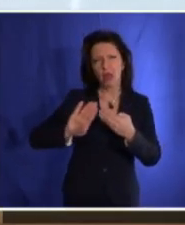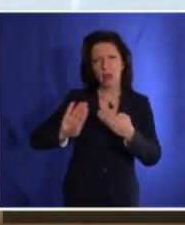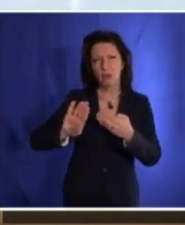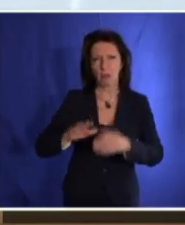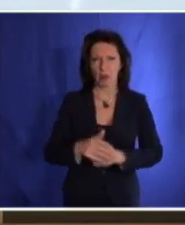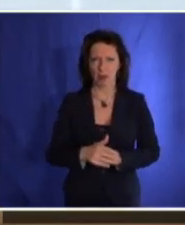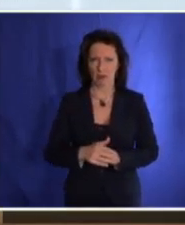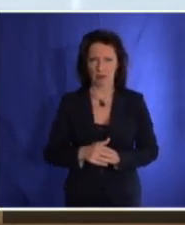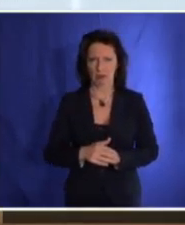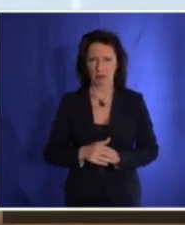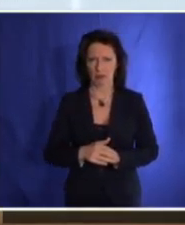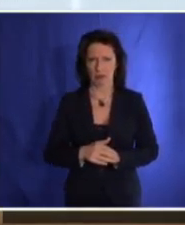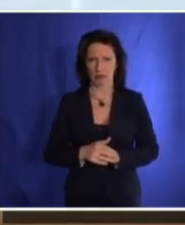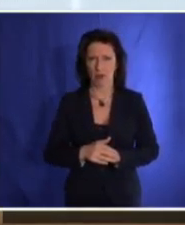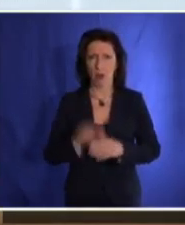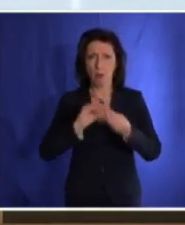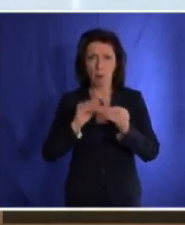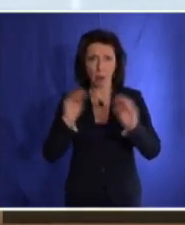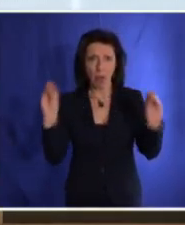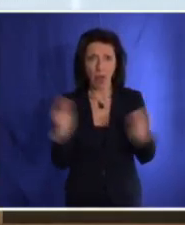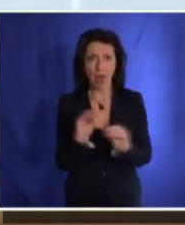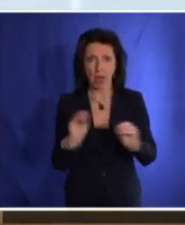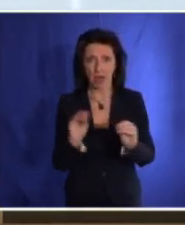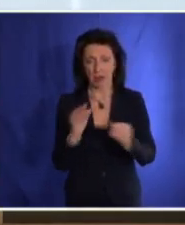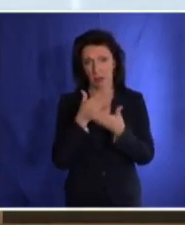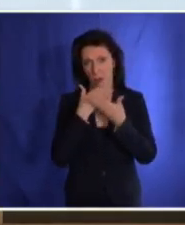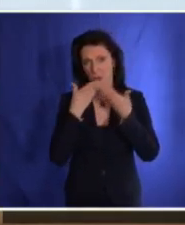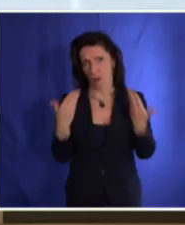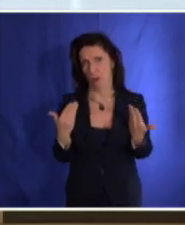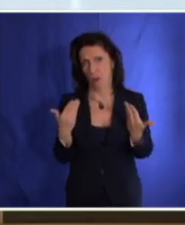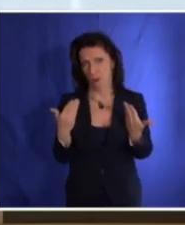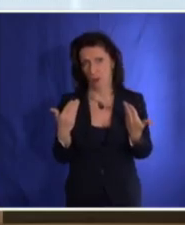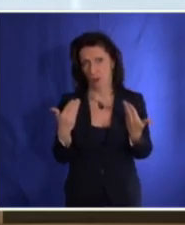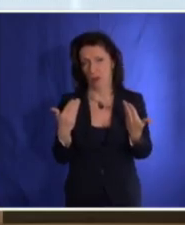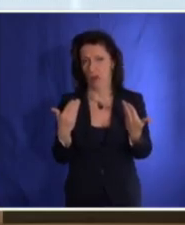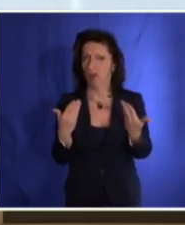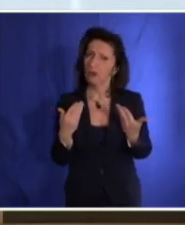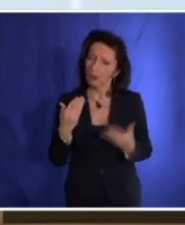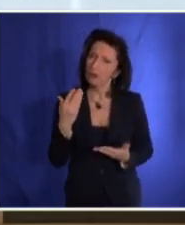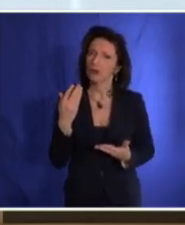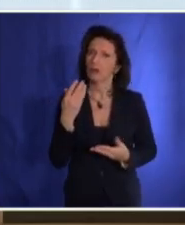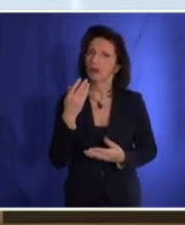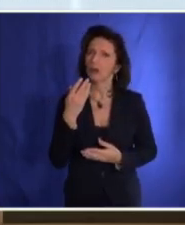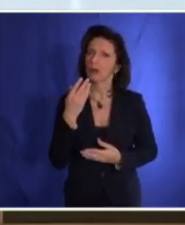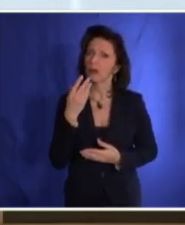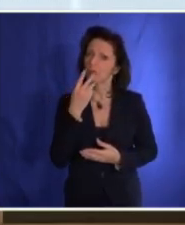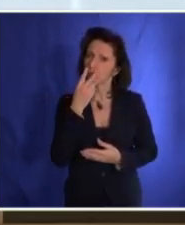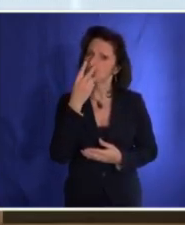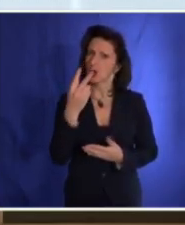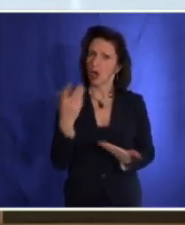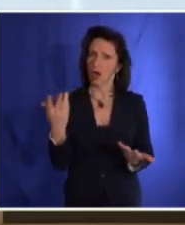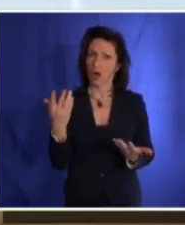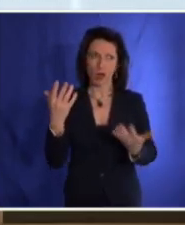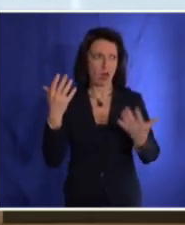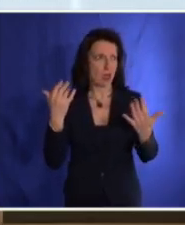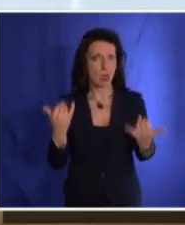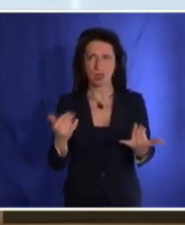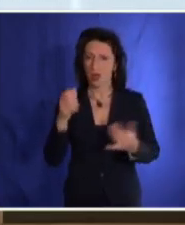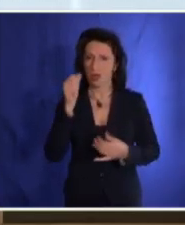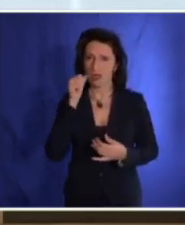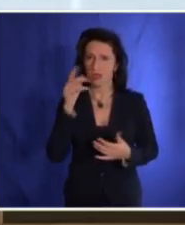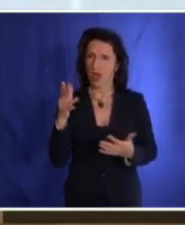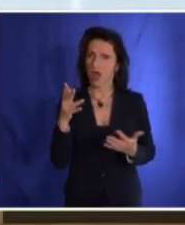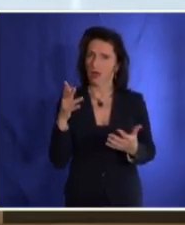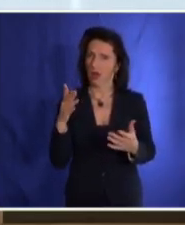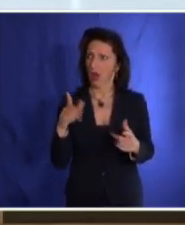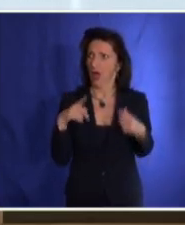als mit den echten Problemen. Schauen wir uns um, was wir heute täglich erleben müssen.